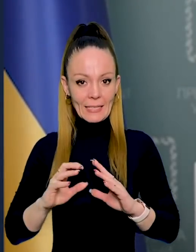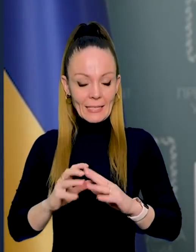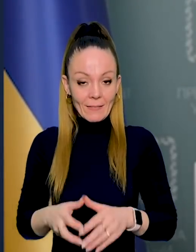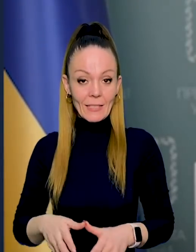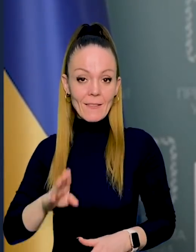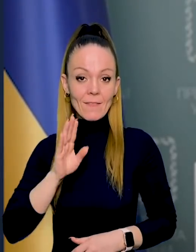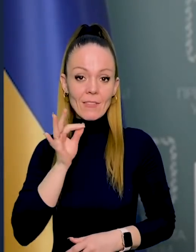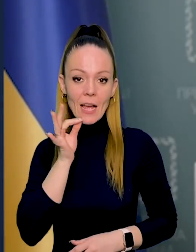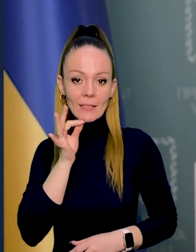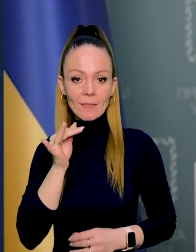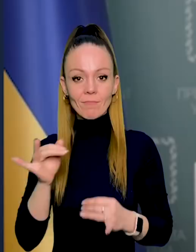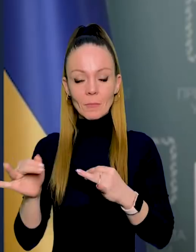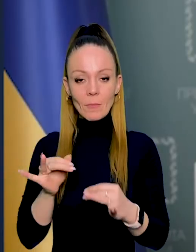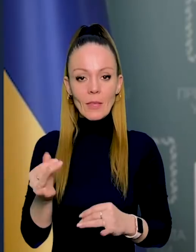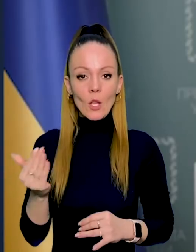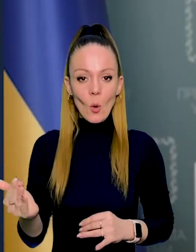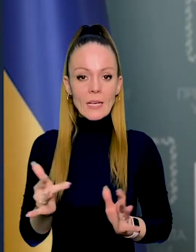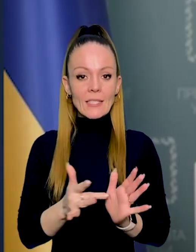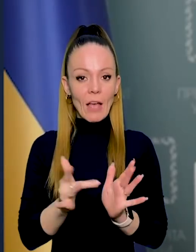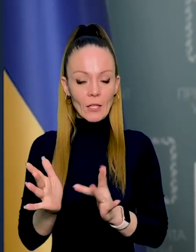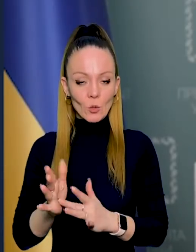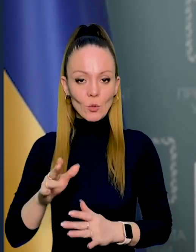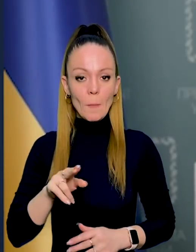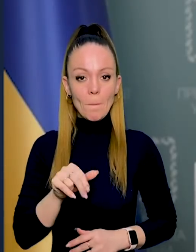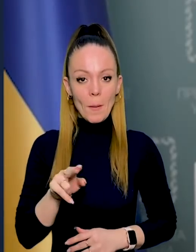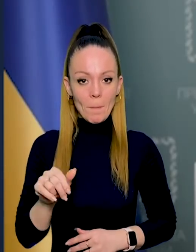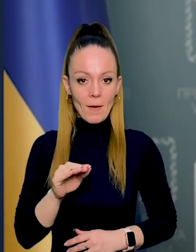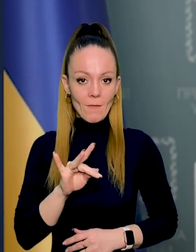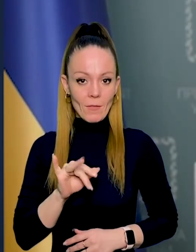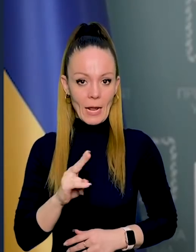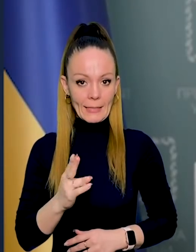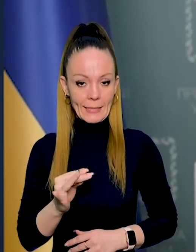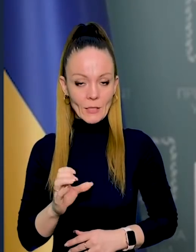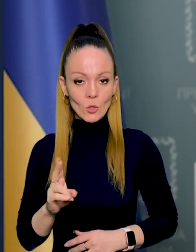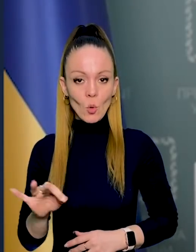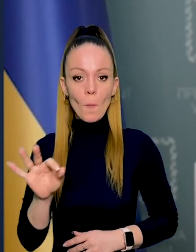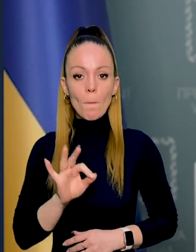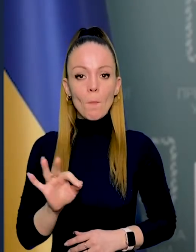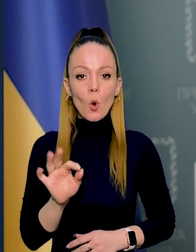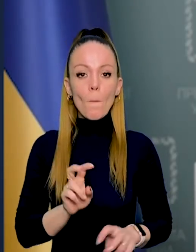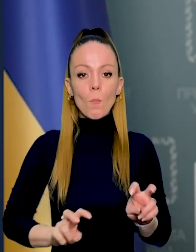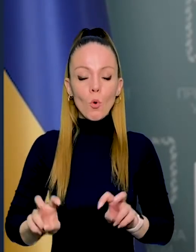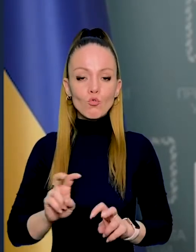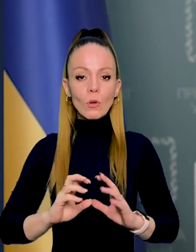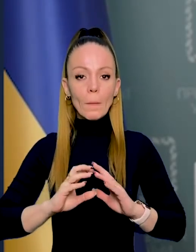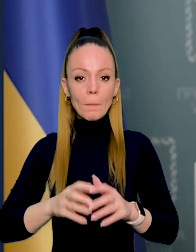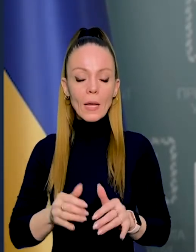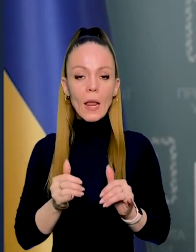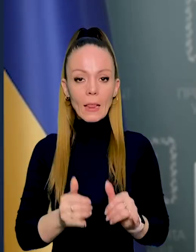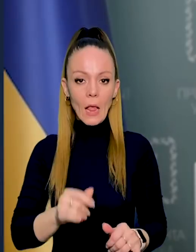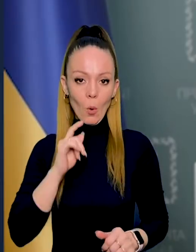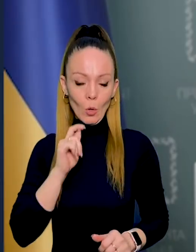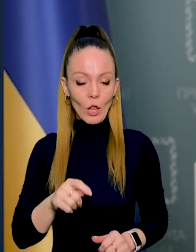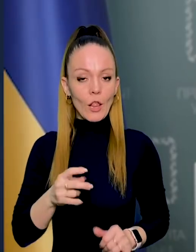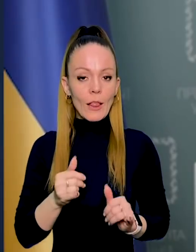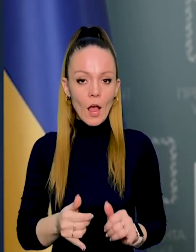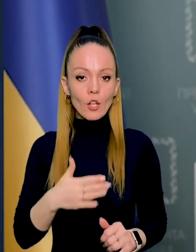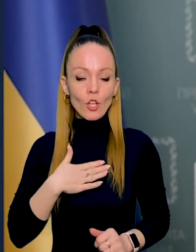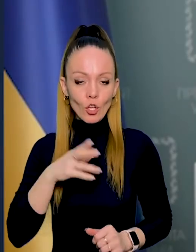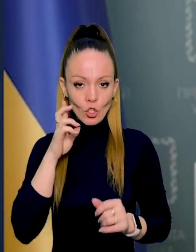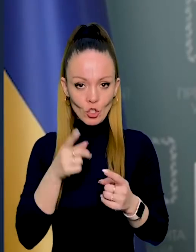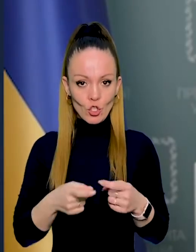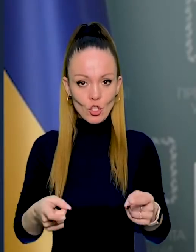увесь світ. Вранці говорив з його святістю папою Франциском про пошук миру для України, для нашої